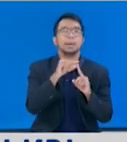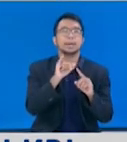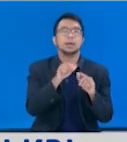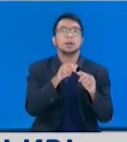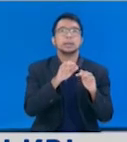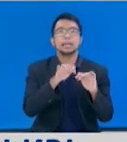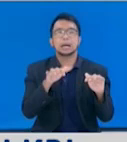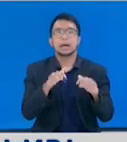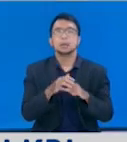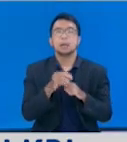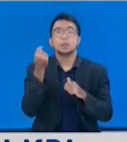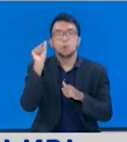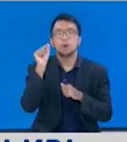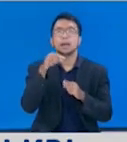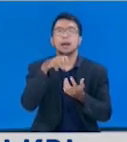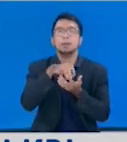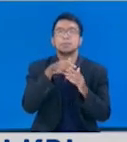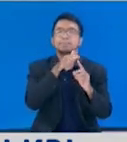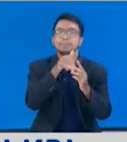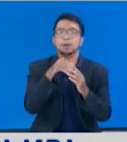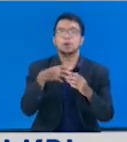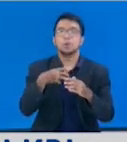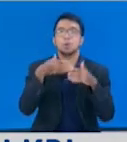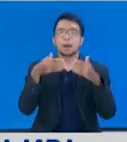KPI direncanakan akan memenuhi panggilan Komnas HAM.